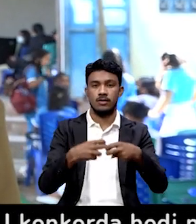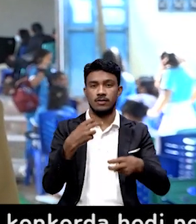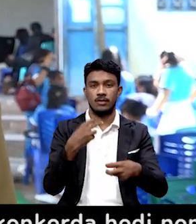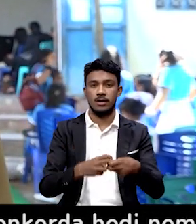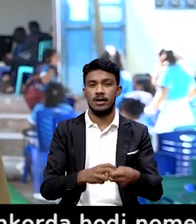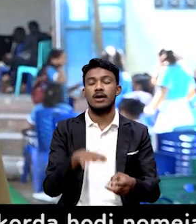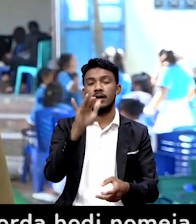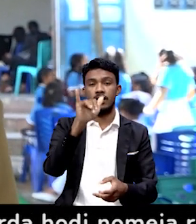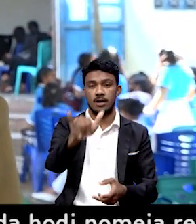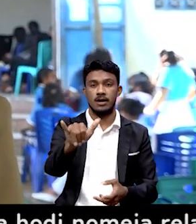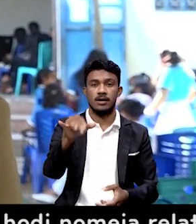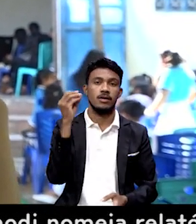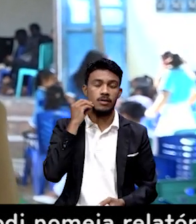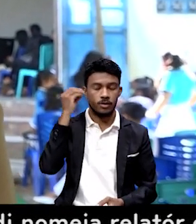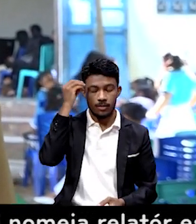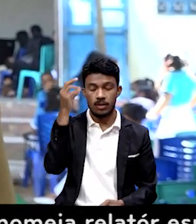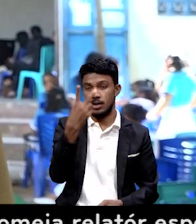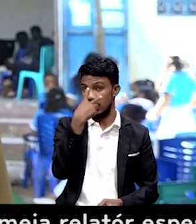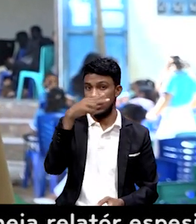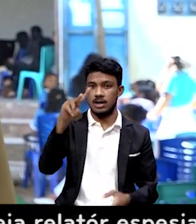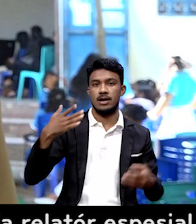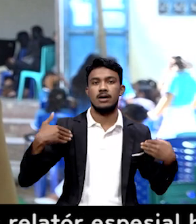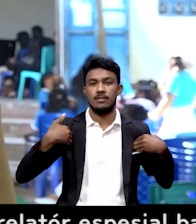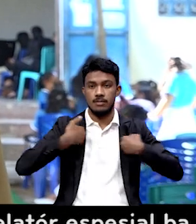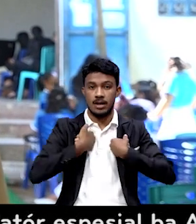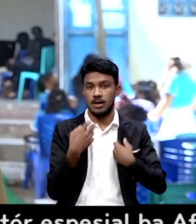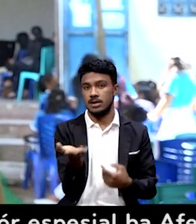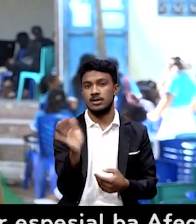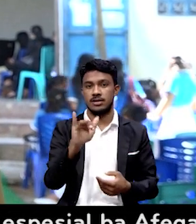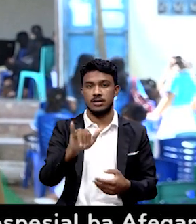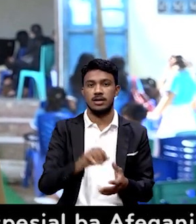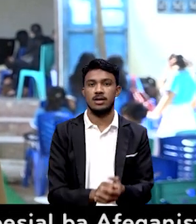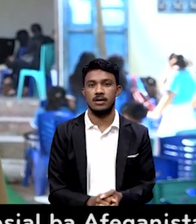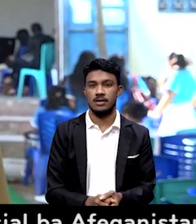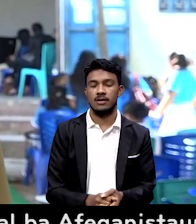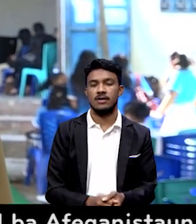hela hi uma, hare hani manu sira hani fahi